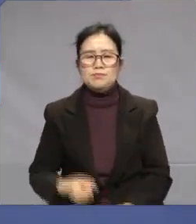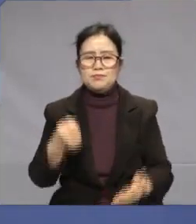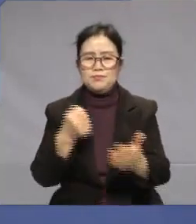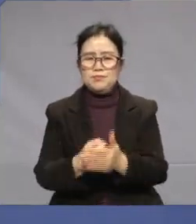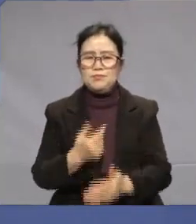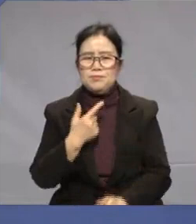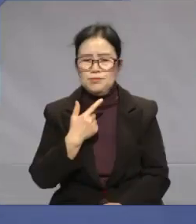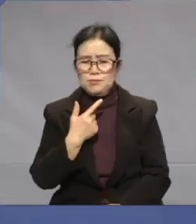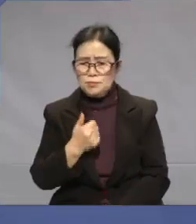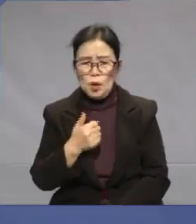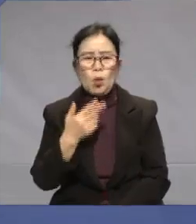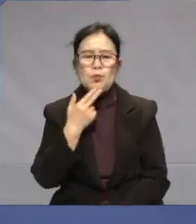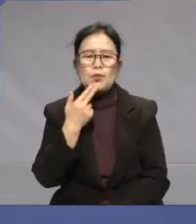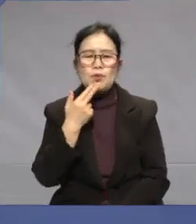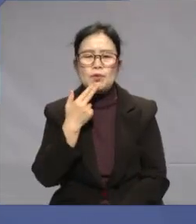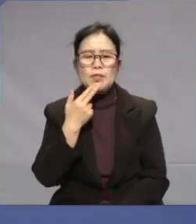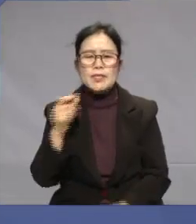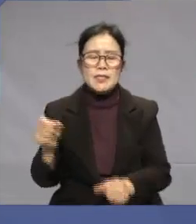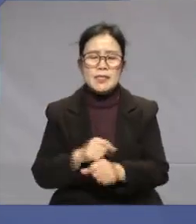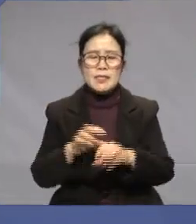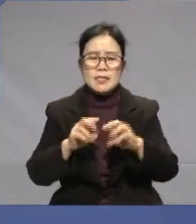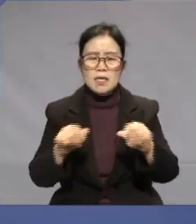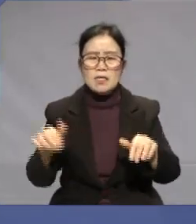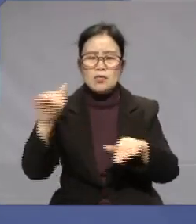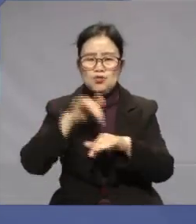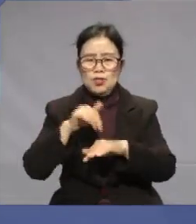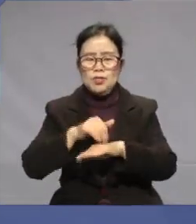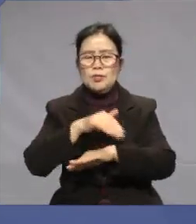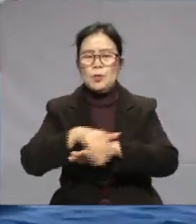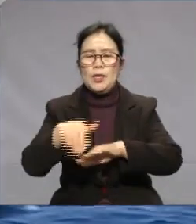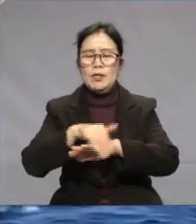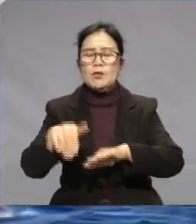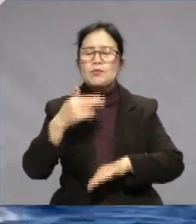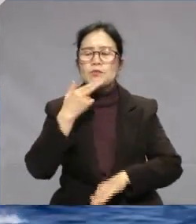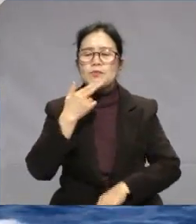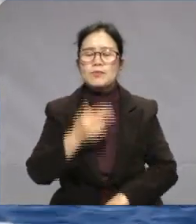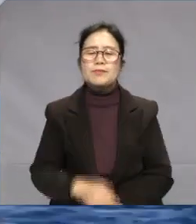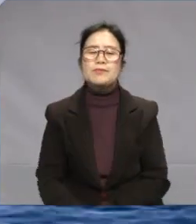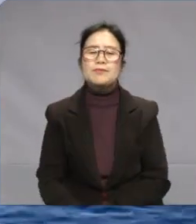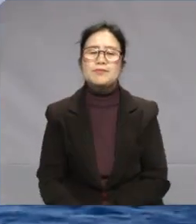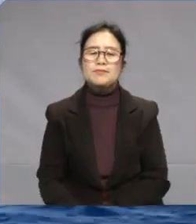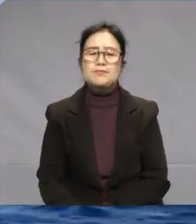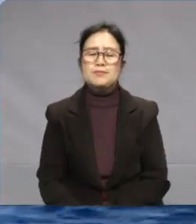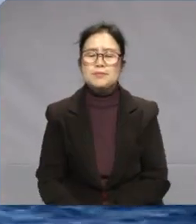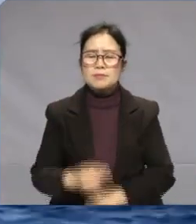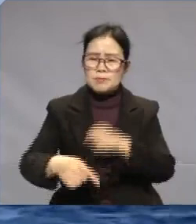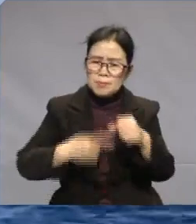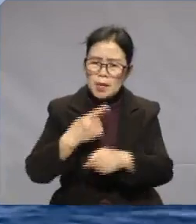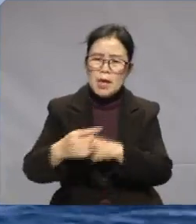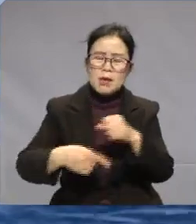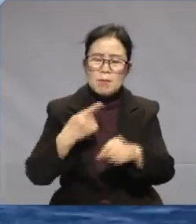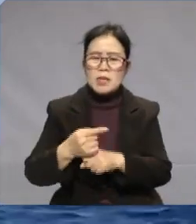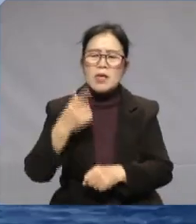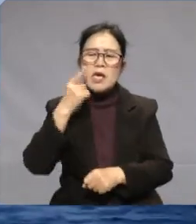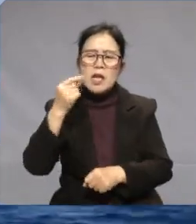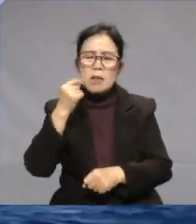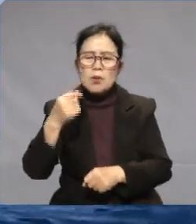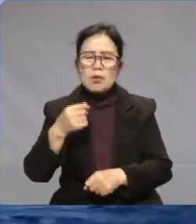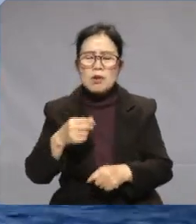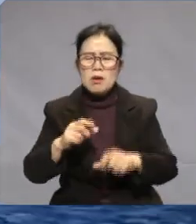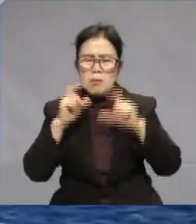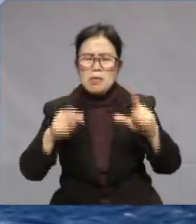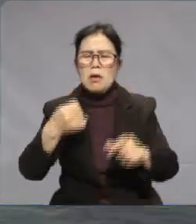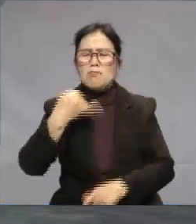바 없는 것으로 알고 있고 특히 지상에서의 훈련은 계획되고 있지 않습니다. 매년 불거지는 일본의 불량